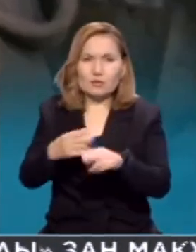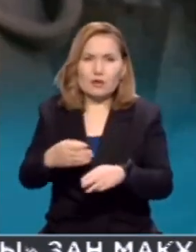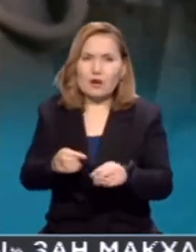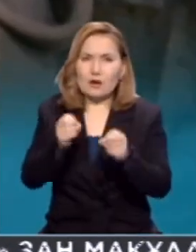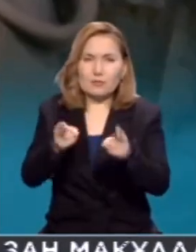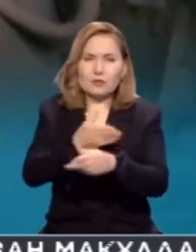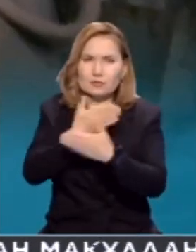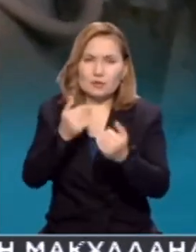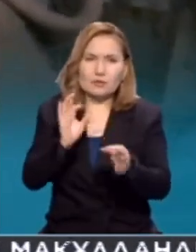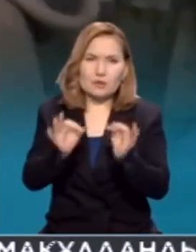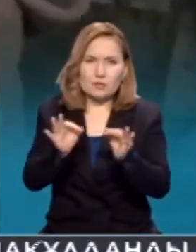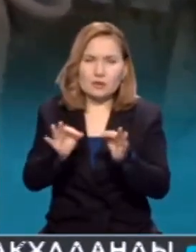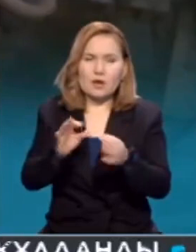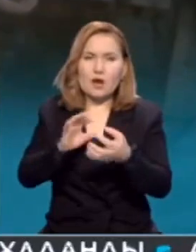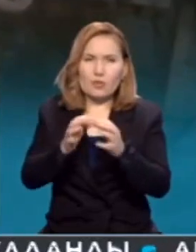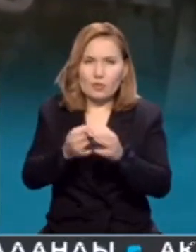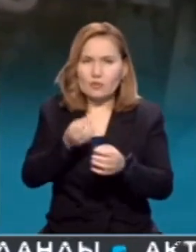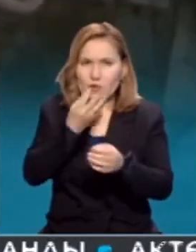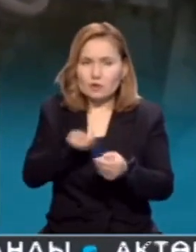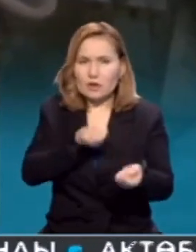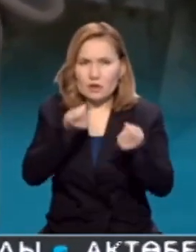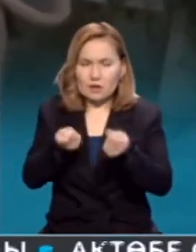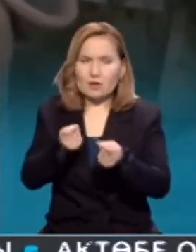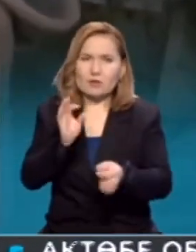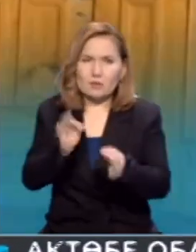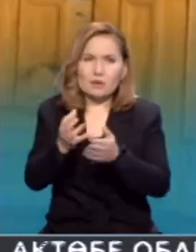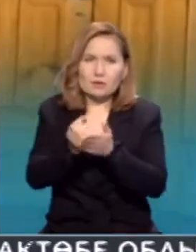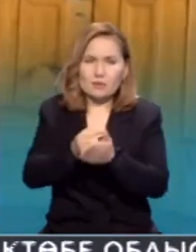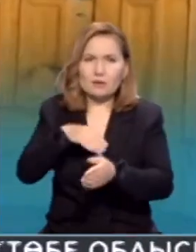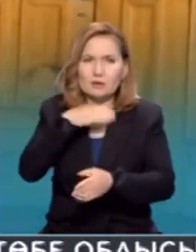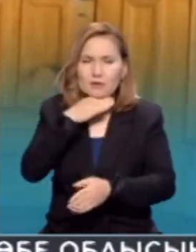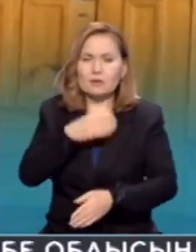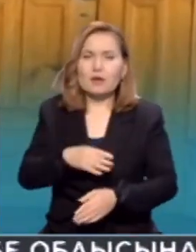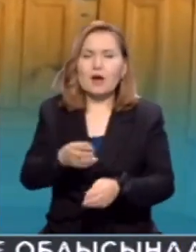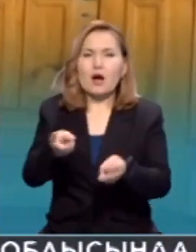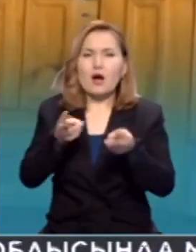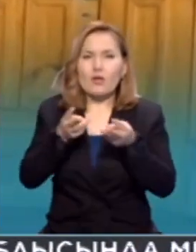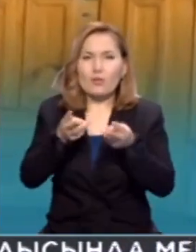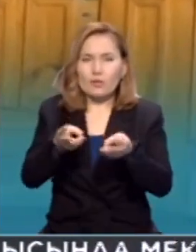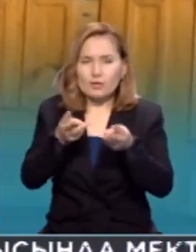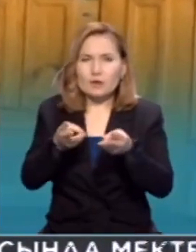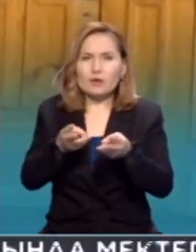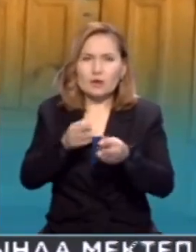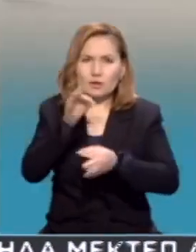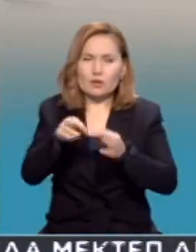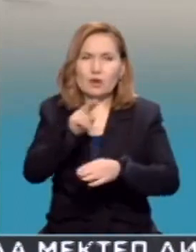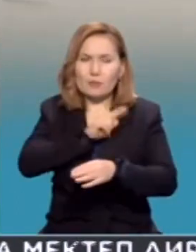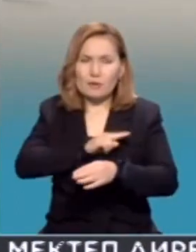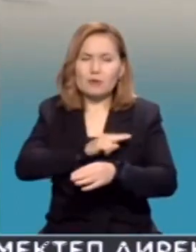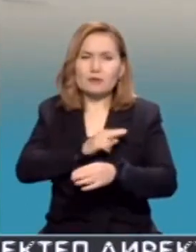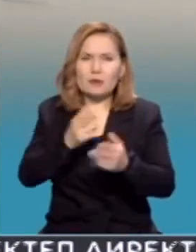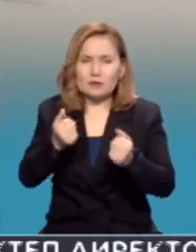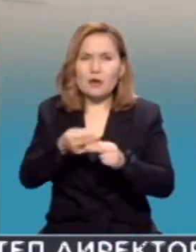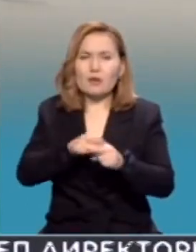жылуған. Көмір бил, нормальный. От жағушы қорықпағанымен мектепке баласын жіберетін